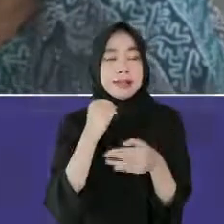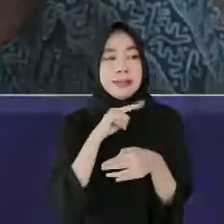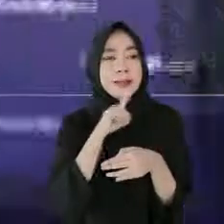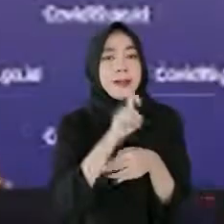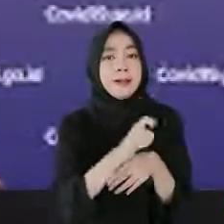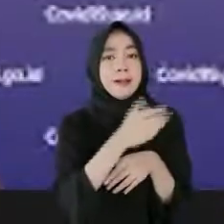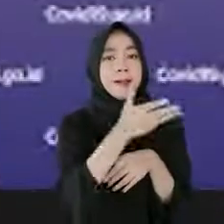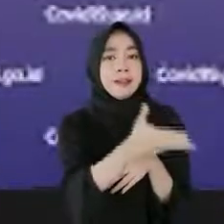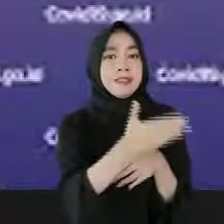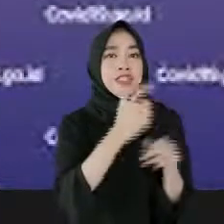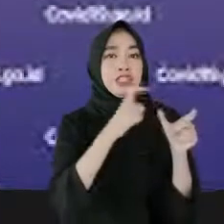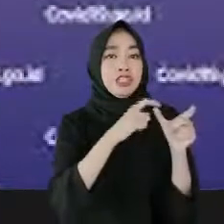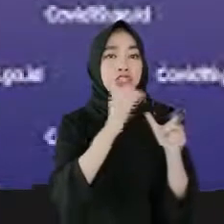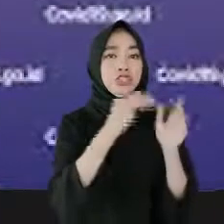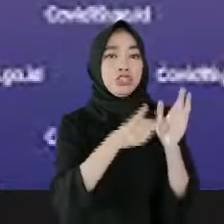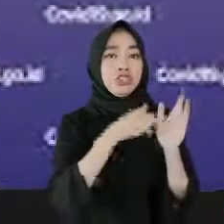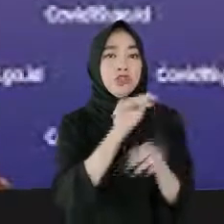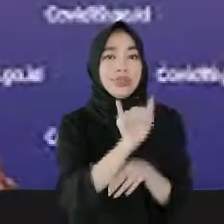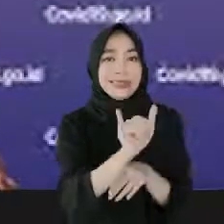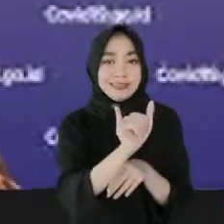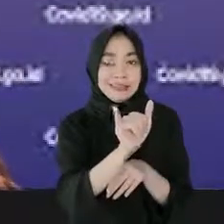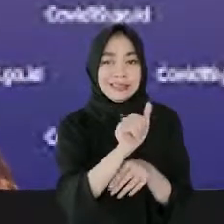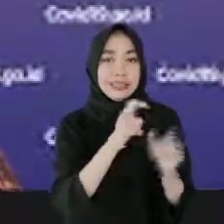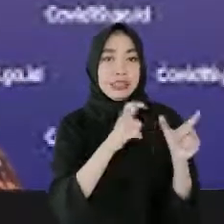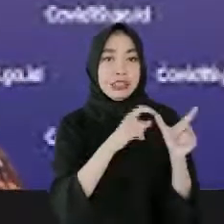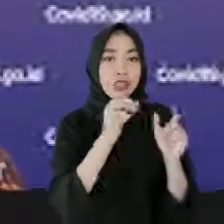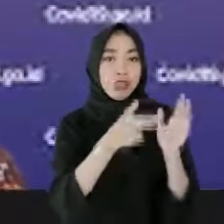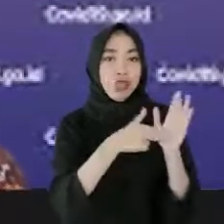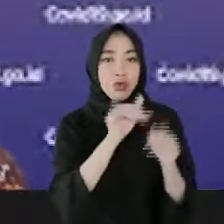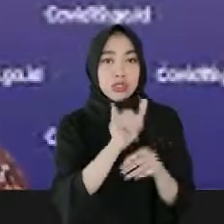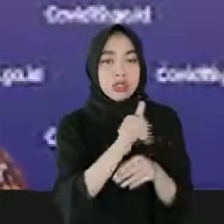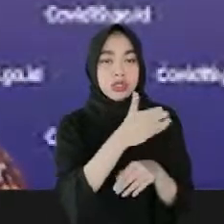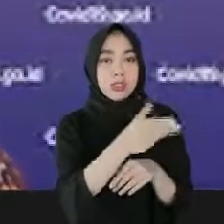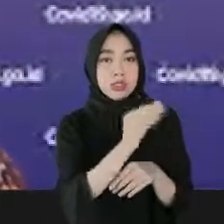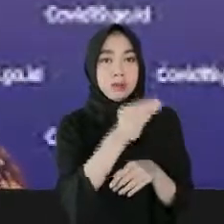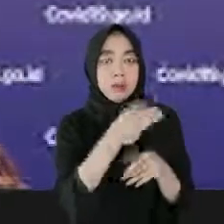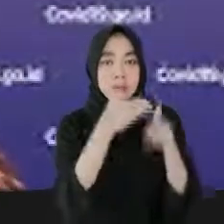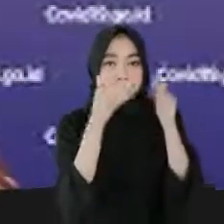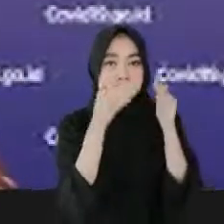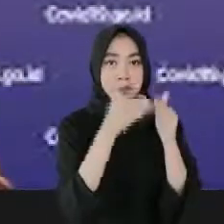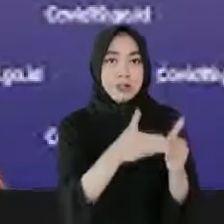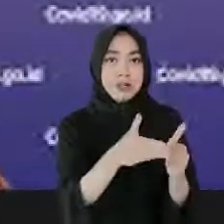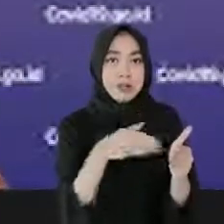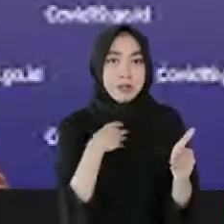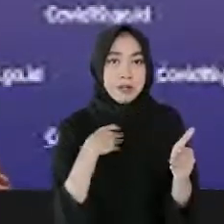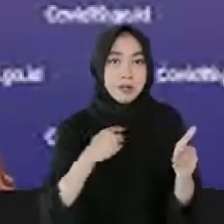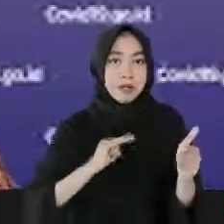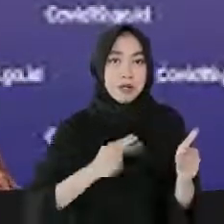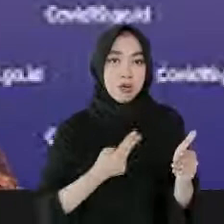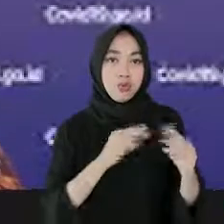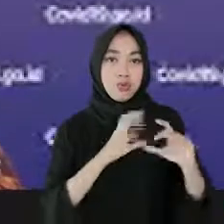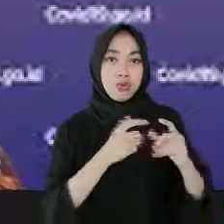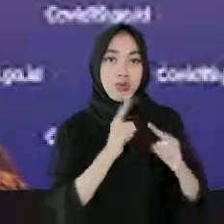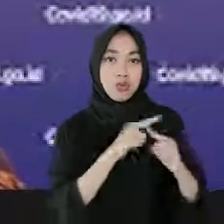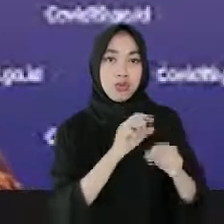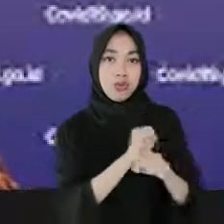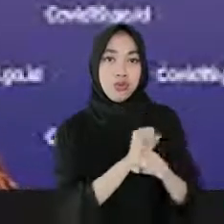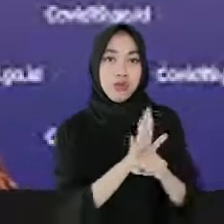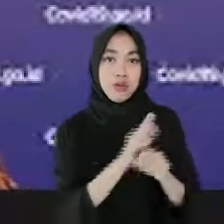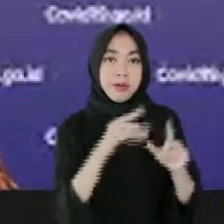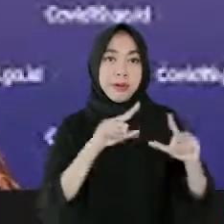dulu ke Pak Soni harmadi lekuk Abid perubahan perilaku Satgas penanganan